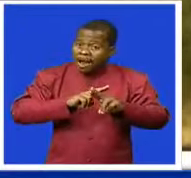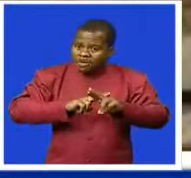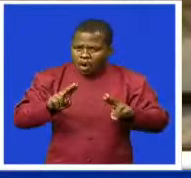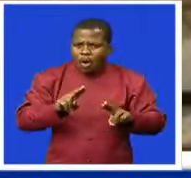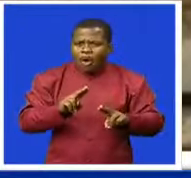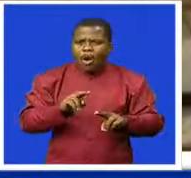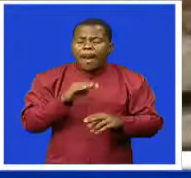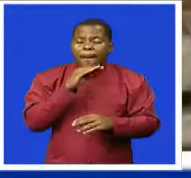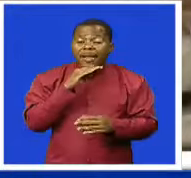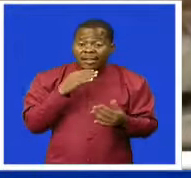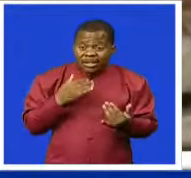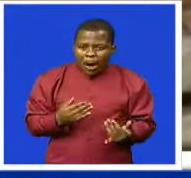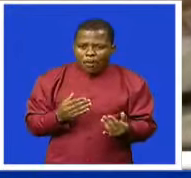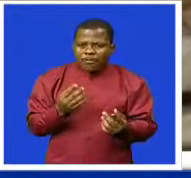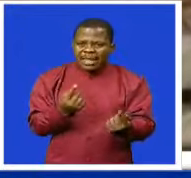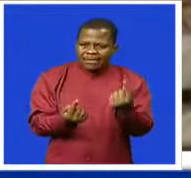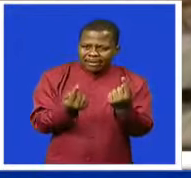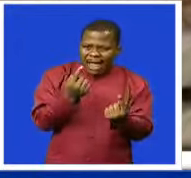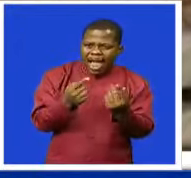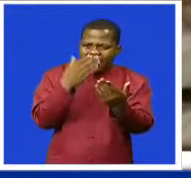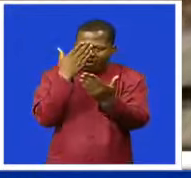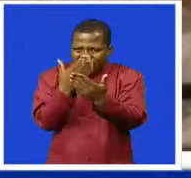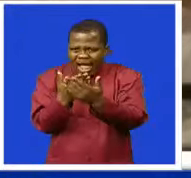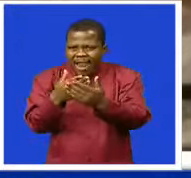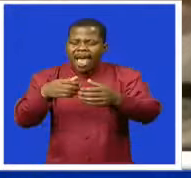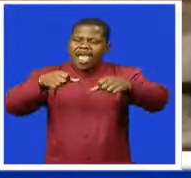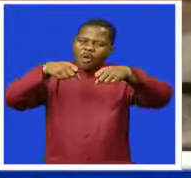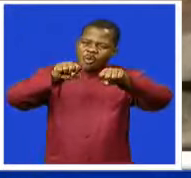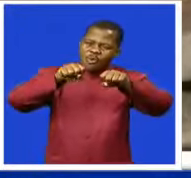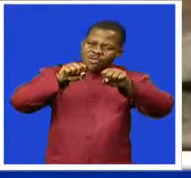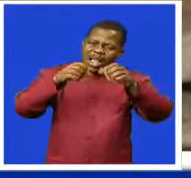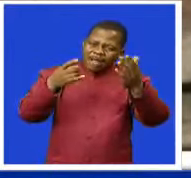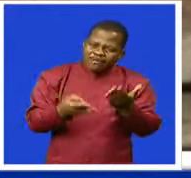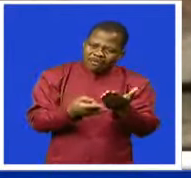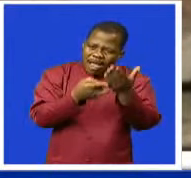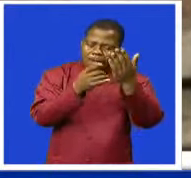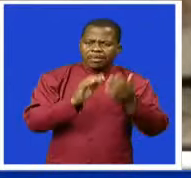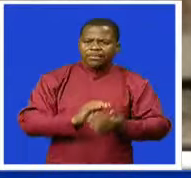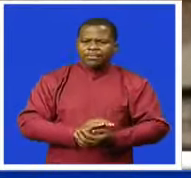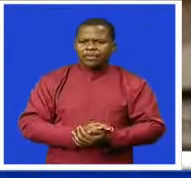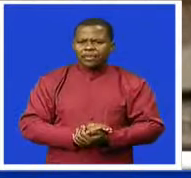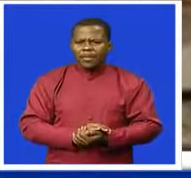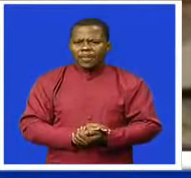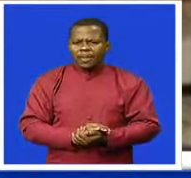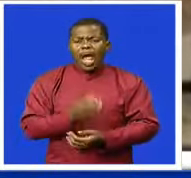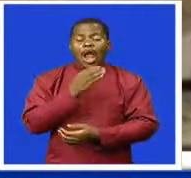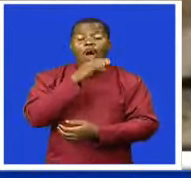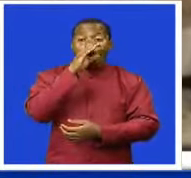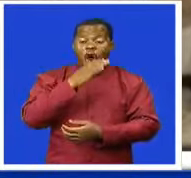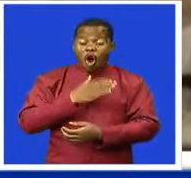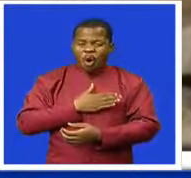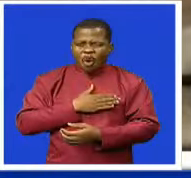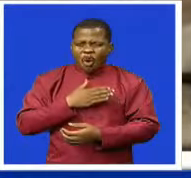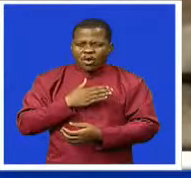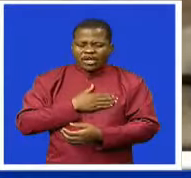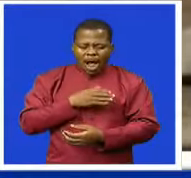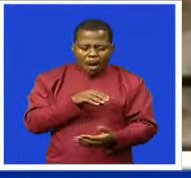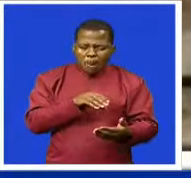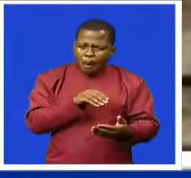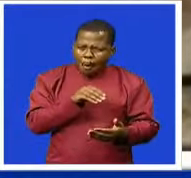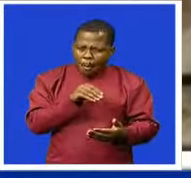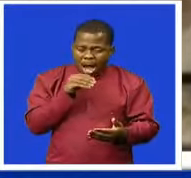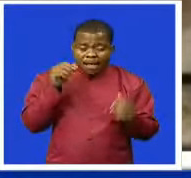sifelwe injini yethu yokusipombela eMandi la. Ngikona lokuyinkinga lenkulu kufanele